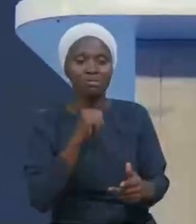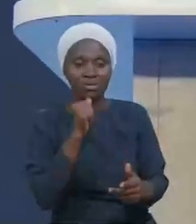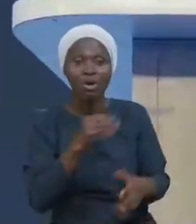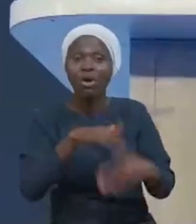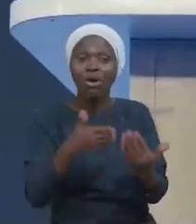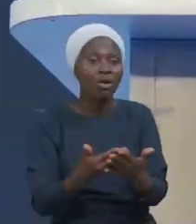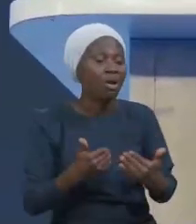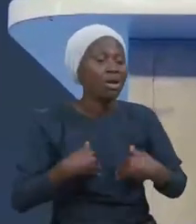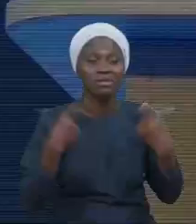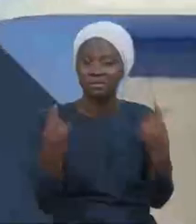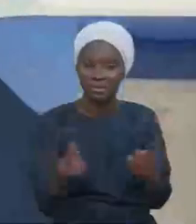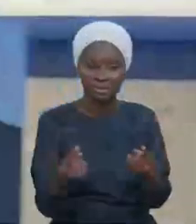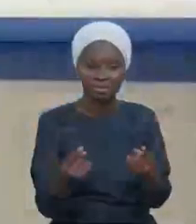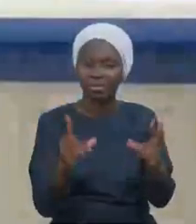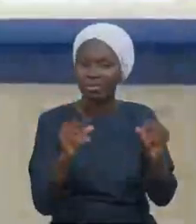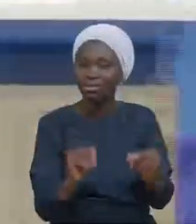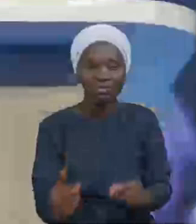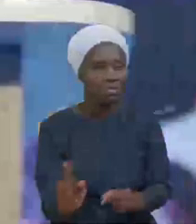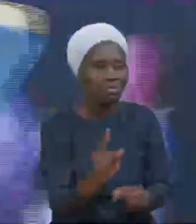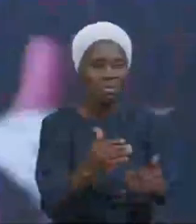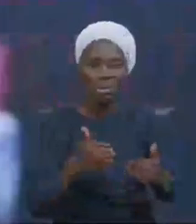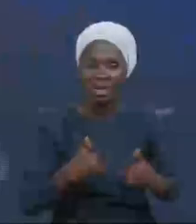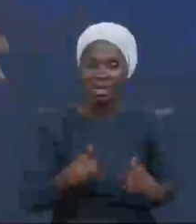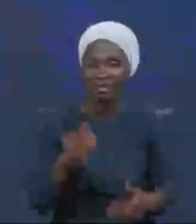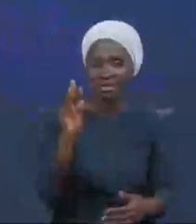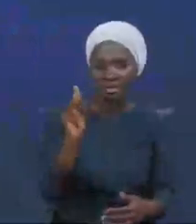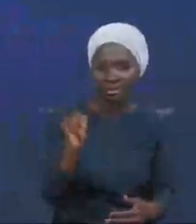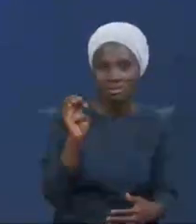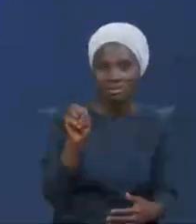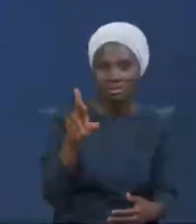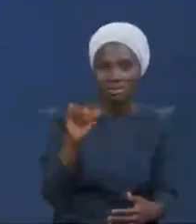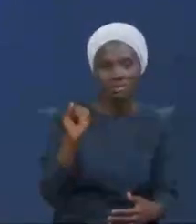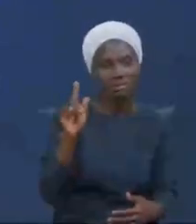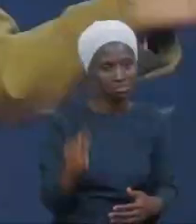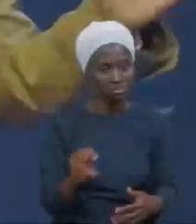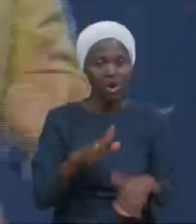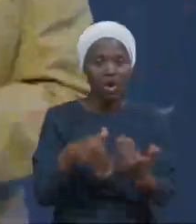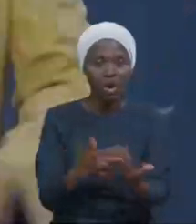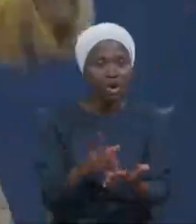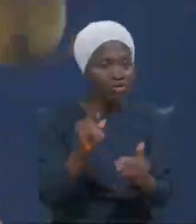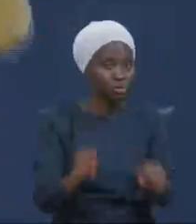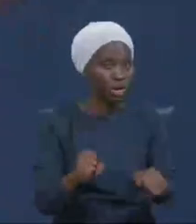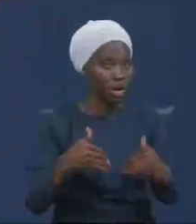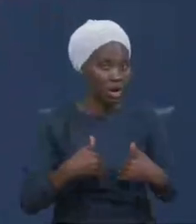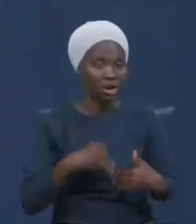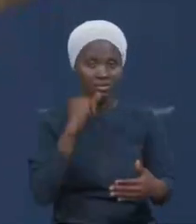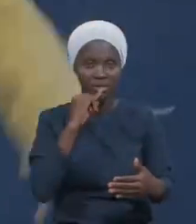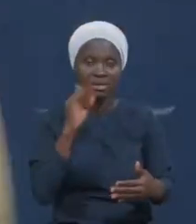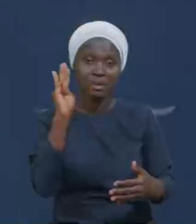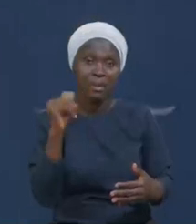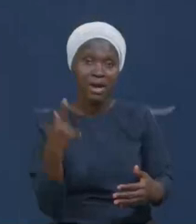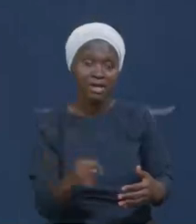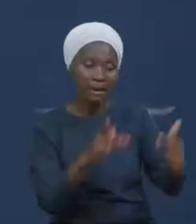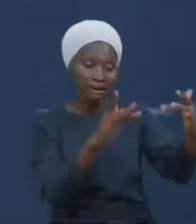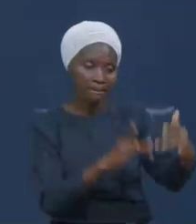Personne n'a de mérite. Tout ce que tu peux avoir, c'est, tu peux l'avoir par la miséricorde de Dieu. Il cria plus